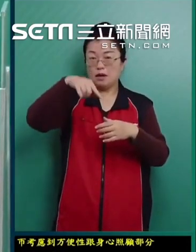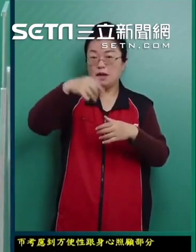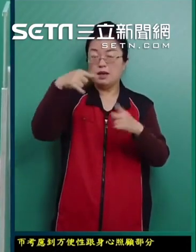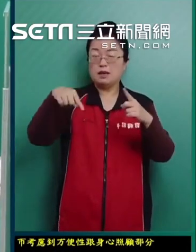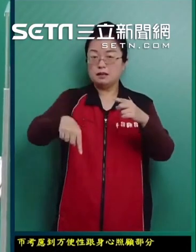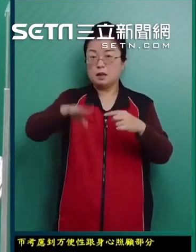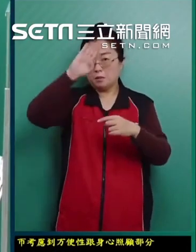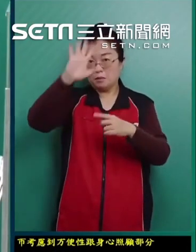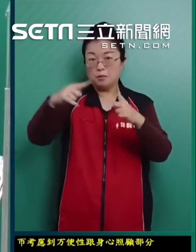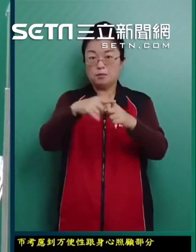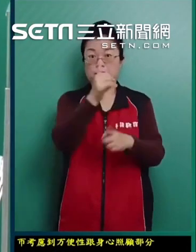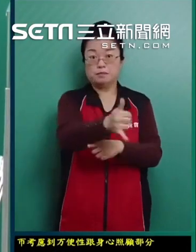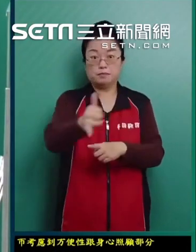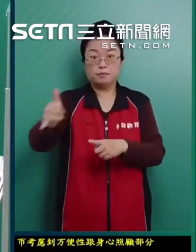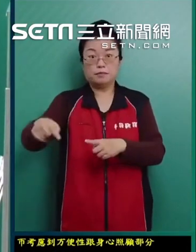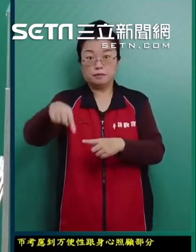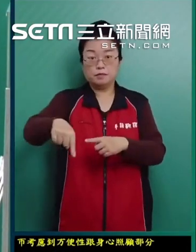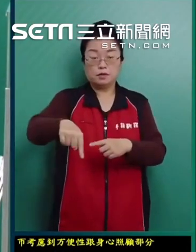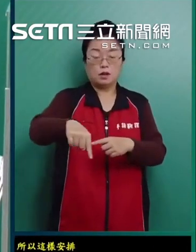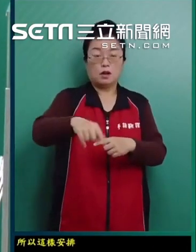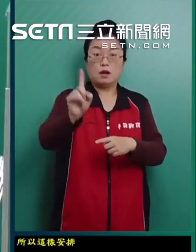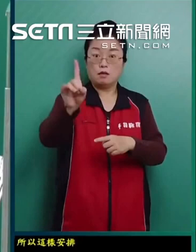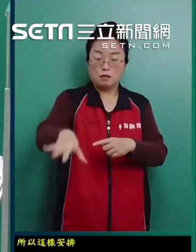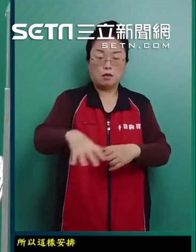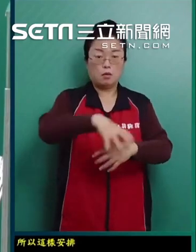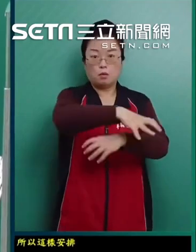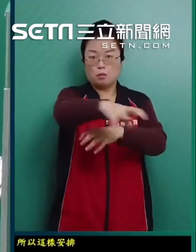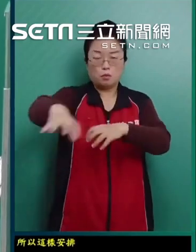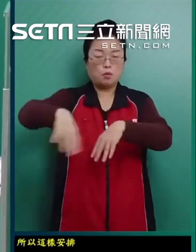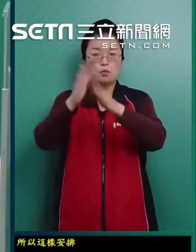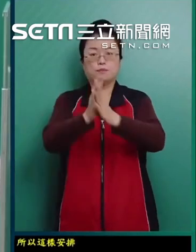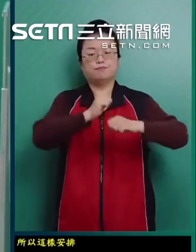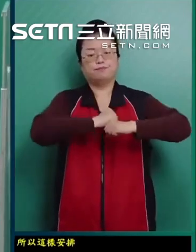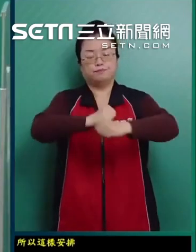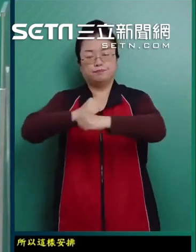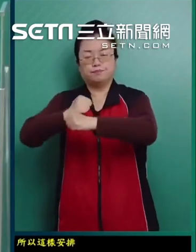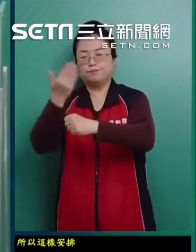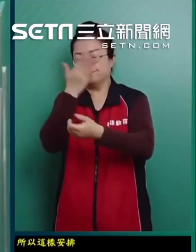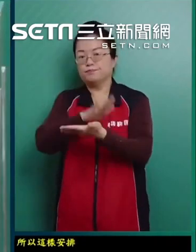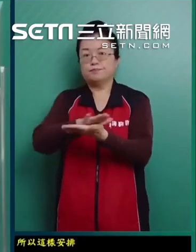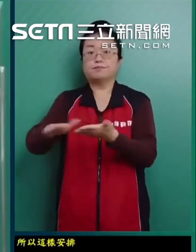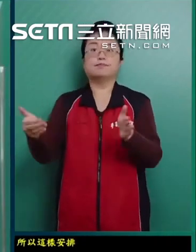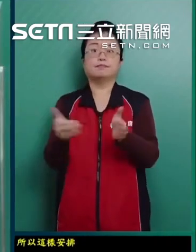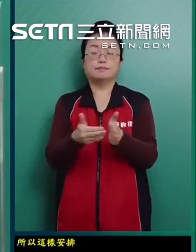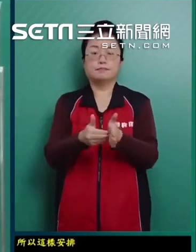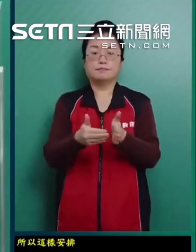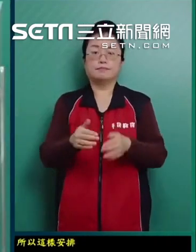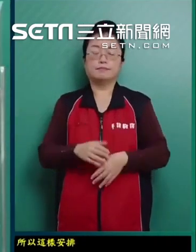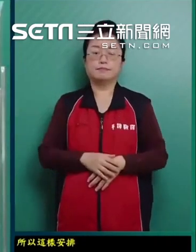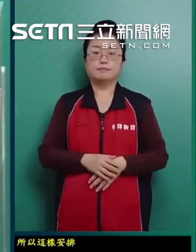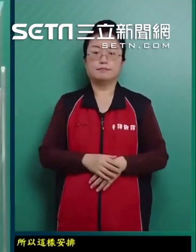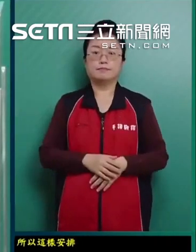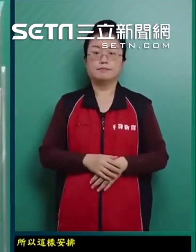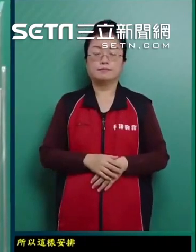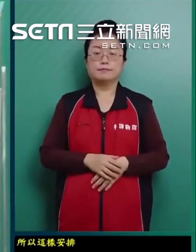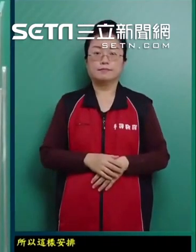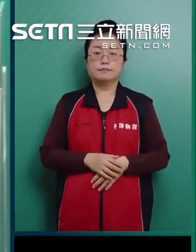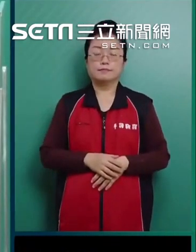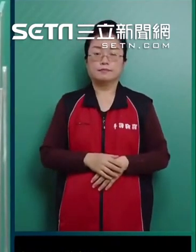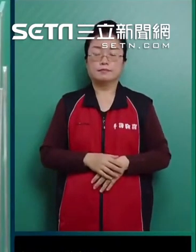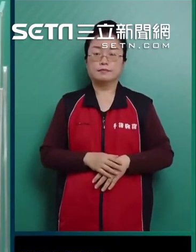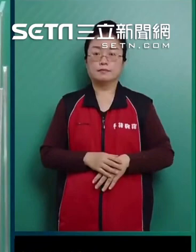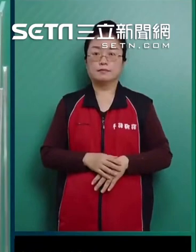含这个台铁方面，其实我们都已经在第一时间都完成清消。那因为这次我们居隔